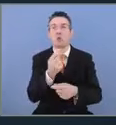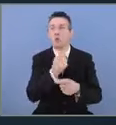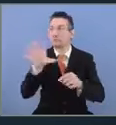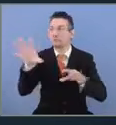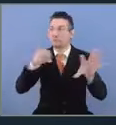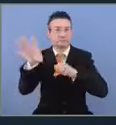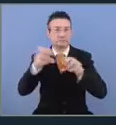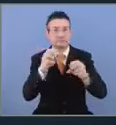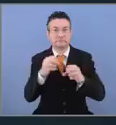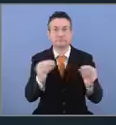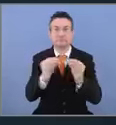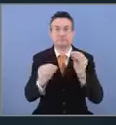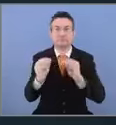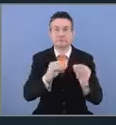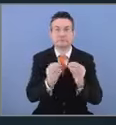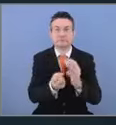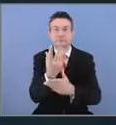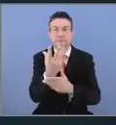chi comanda